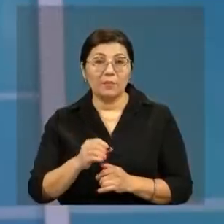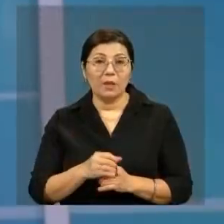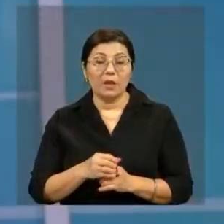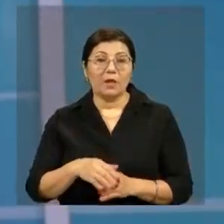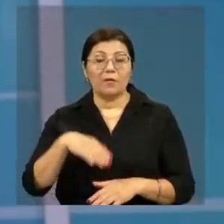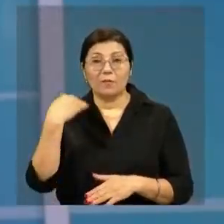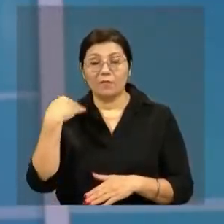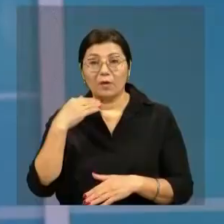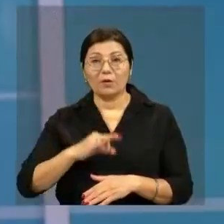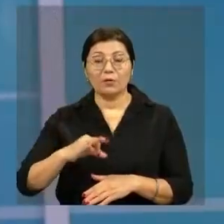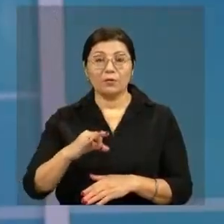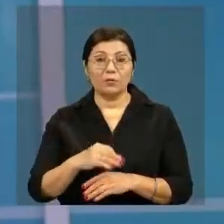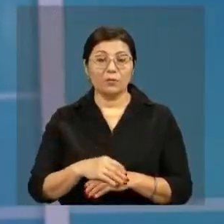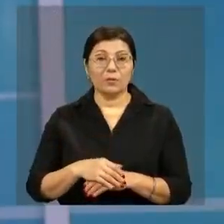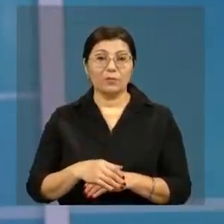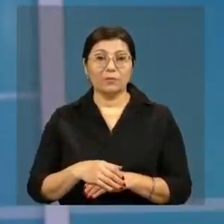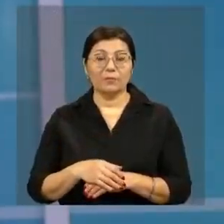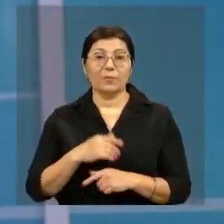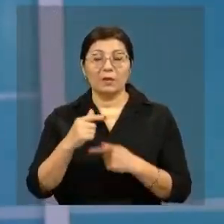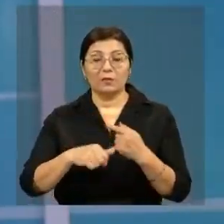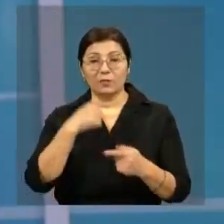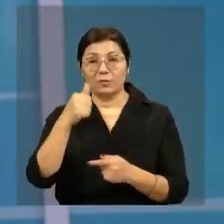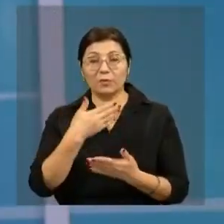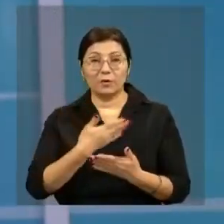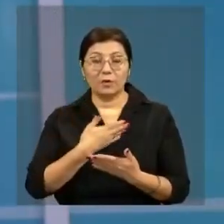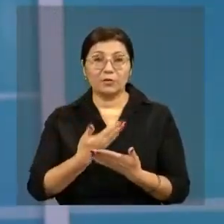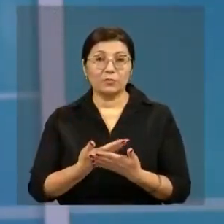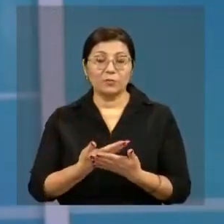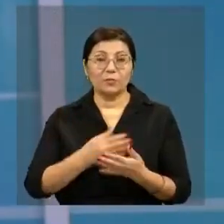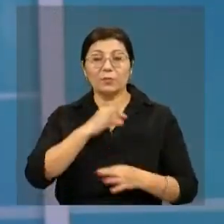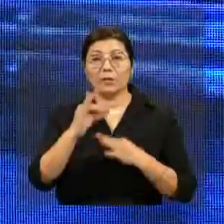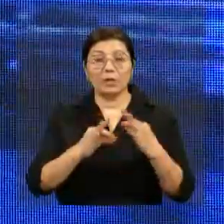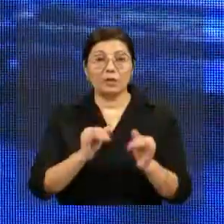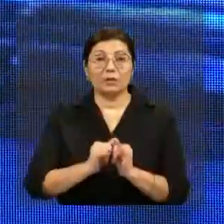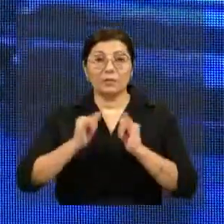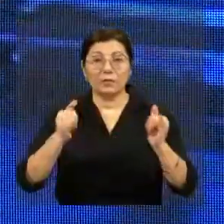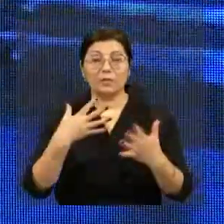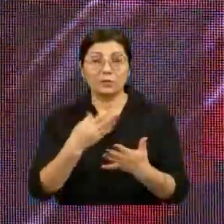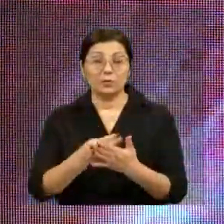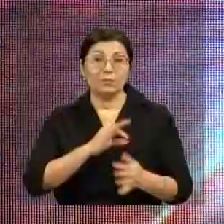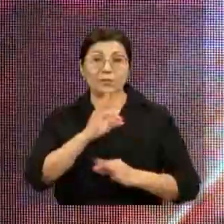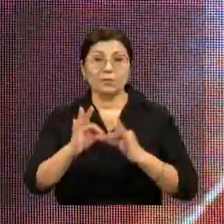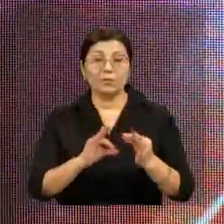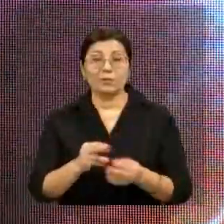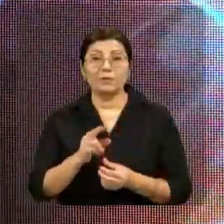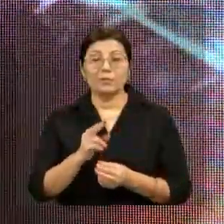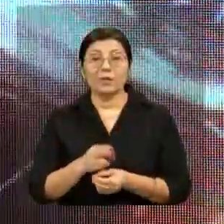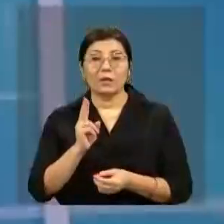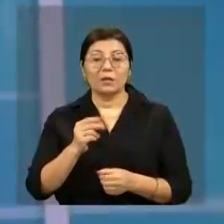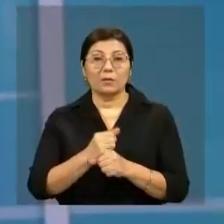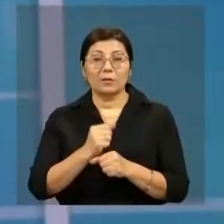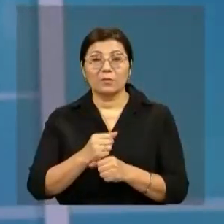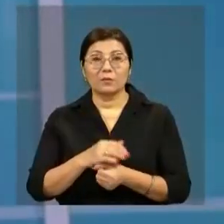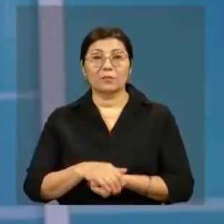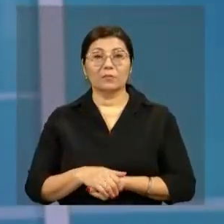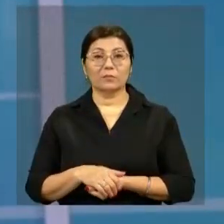здесь, в Актобе, например, в следующем году, когда я выпущусь. И здесь этот проект тоже развивать. Свои собственные проекты. А на кого вы учитесь, с кем работаете? Не